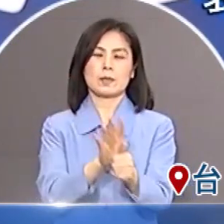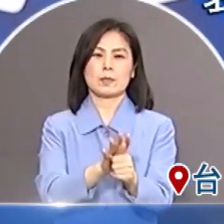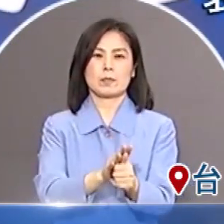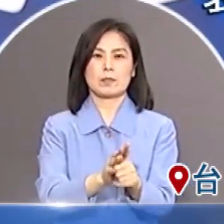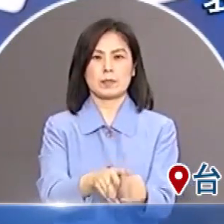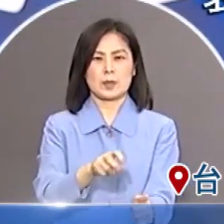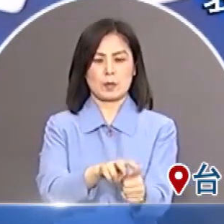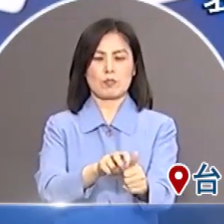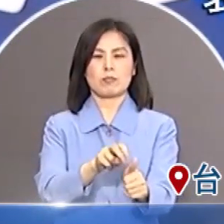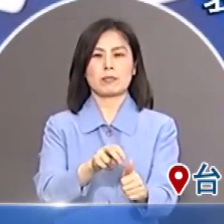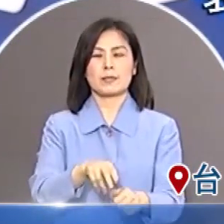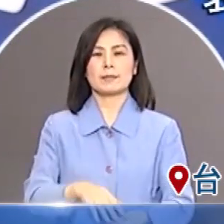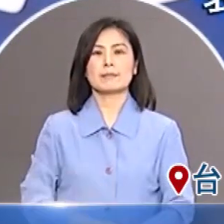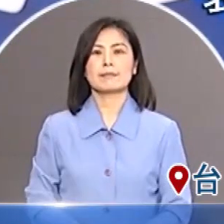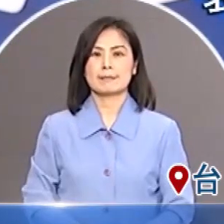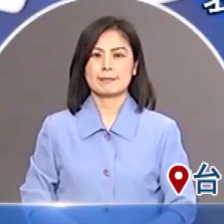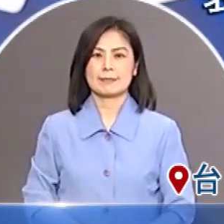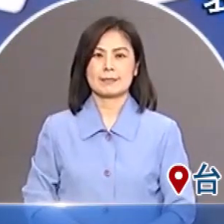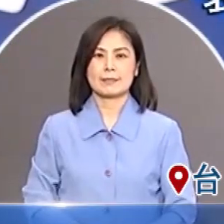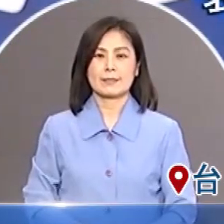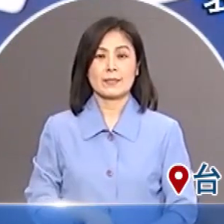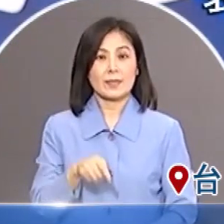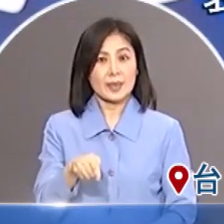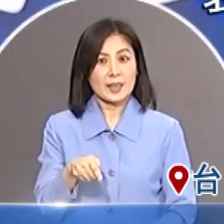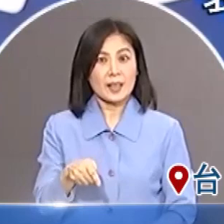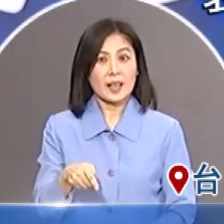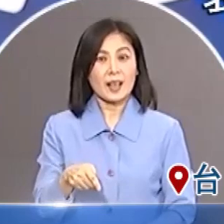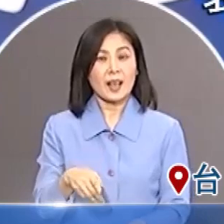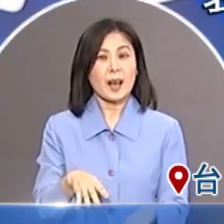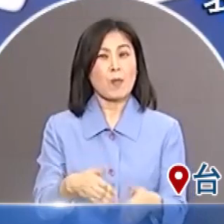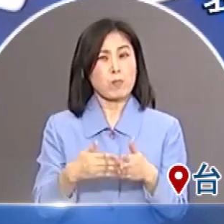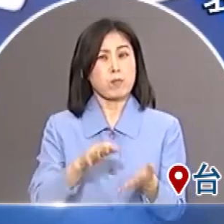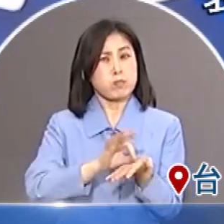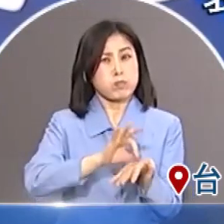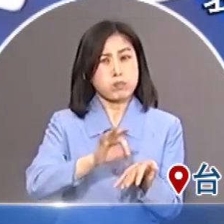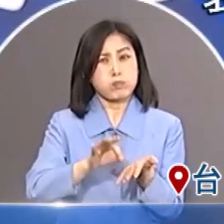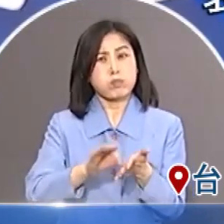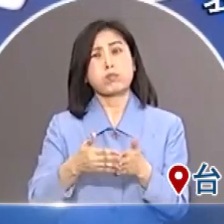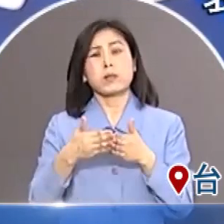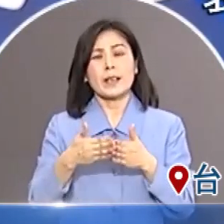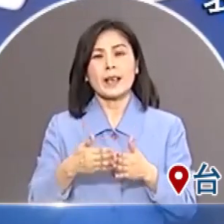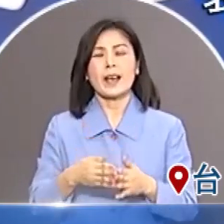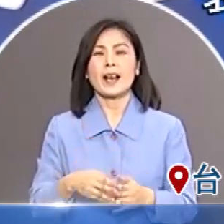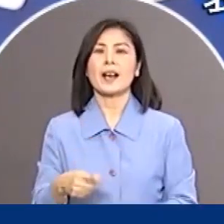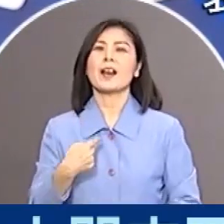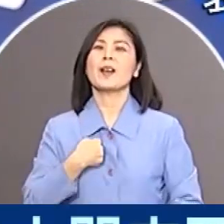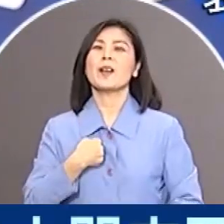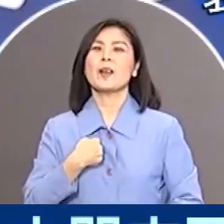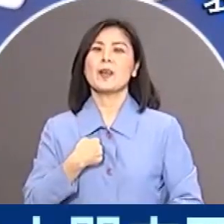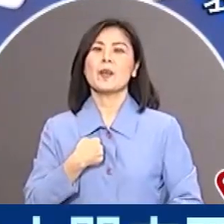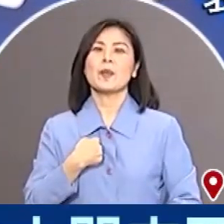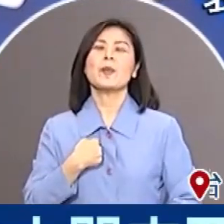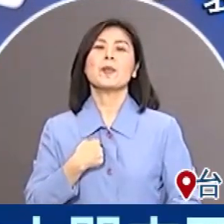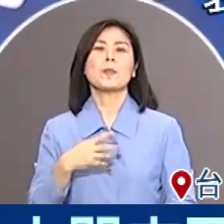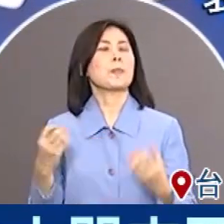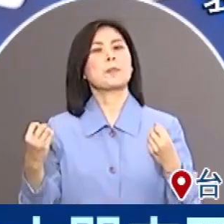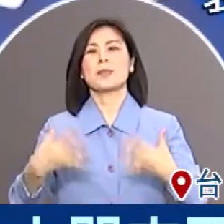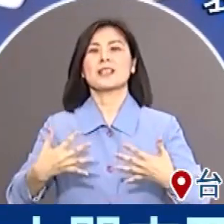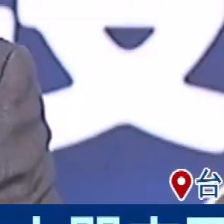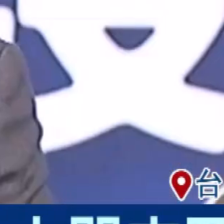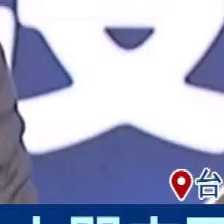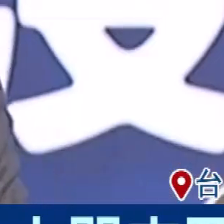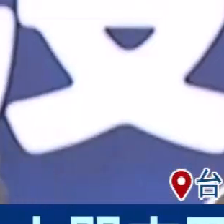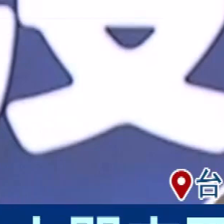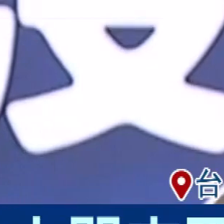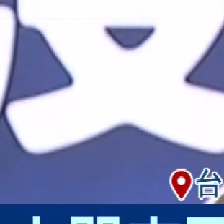要做到这一点我们需要资金，这一点我郭台铭是最有能力。 郭台铭举手投足更